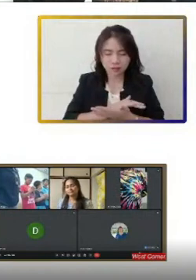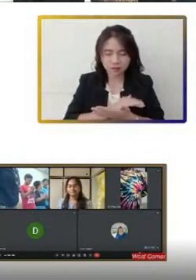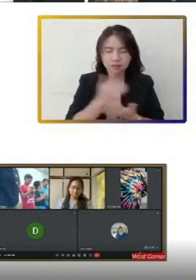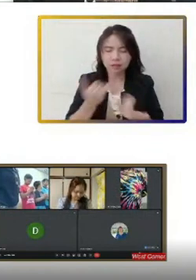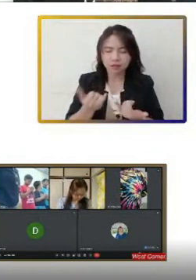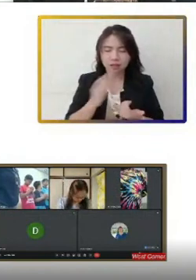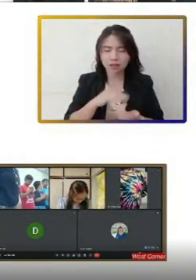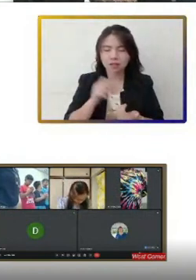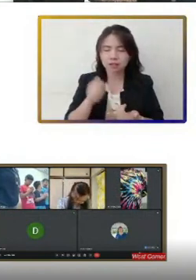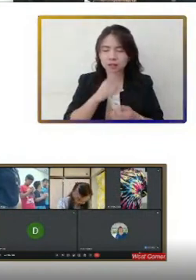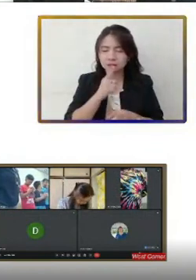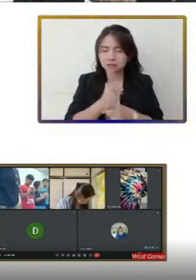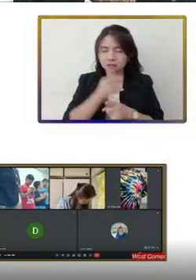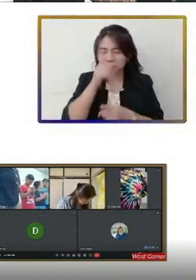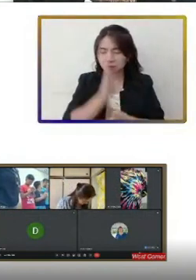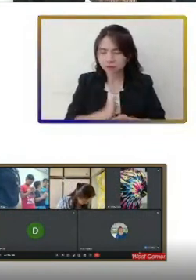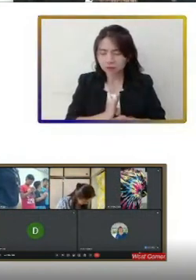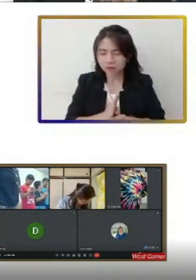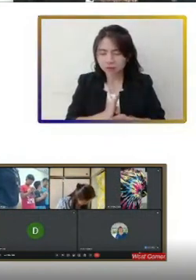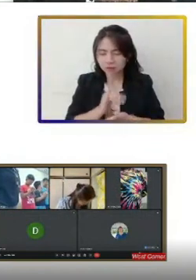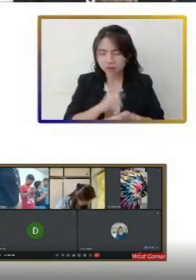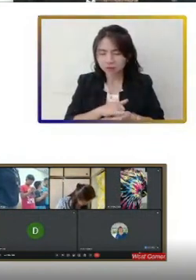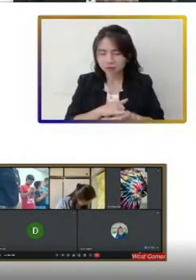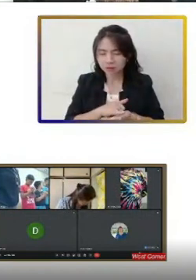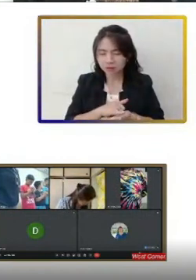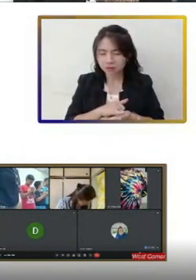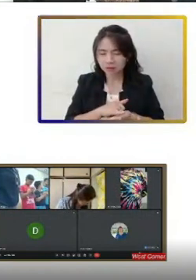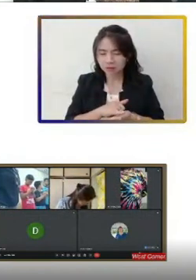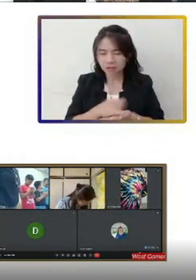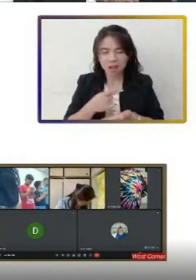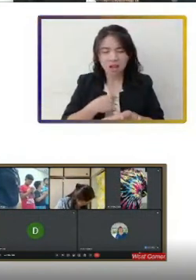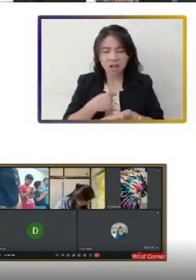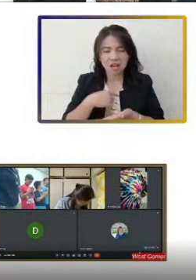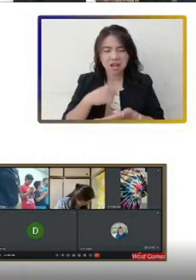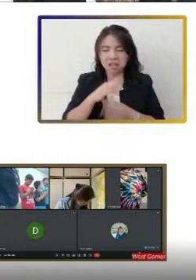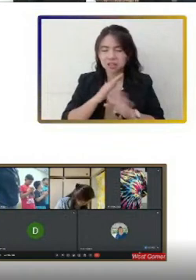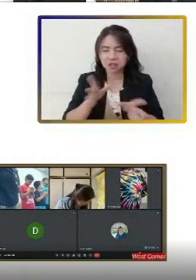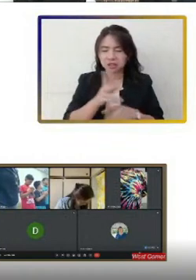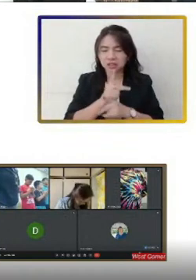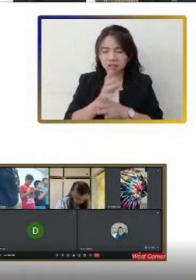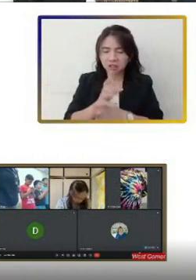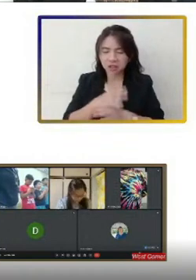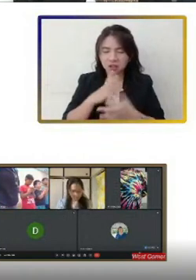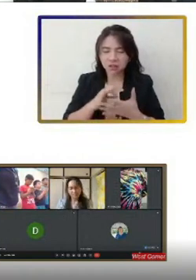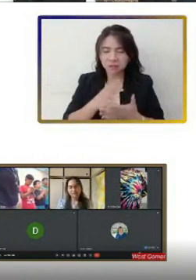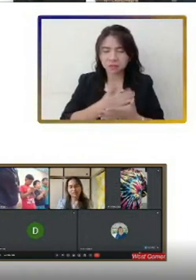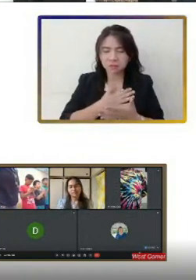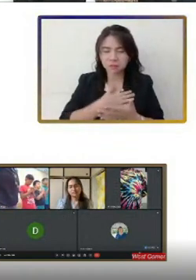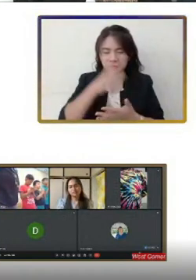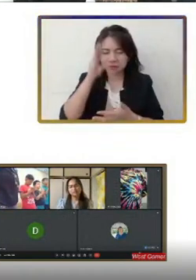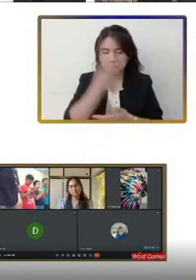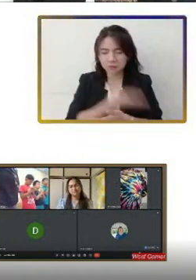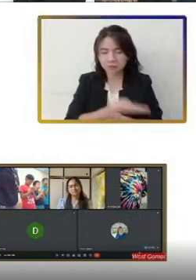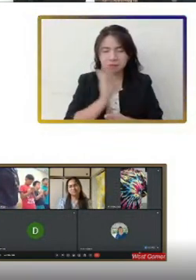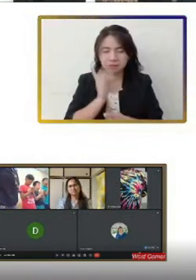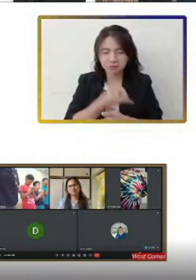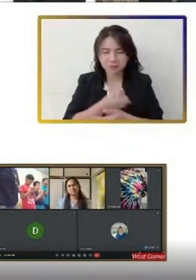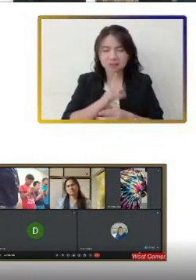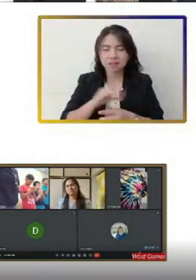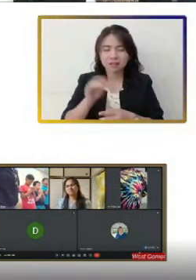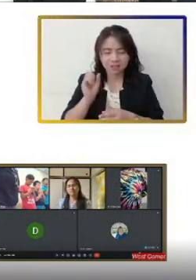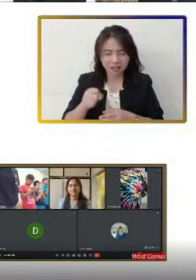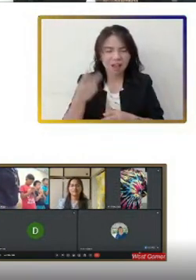po Panginoon na hindi ko po pinapakaya ang aking anak Panginoon dahil po ito po siya ay ginagapi ng demonyo,